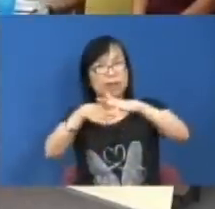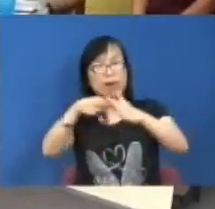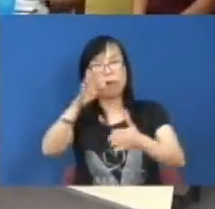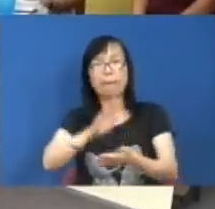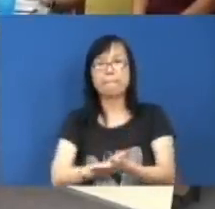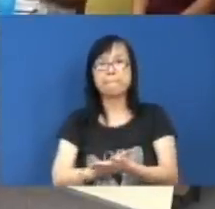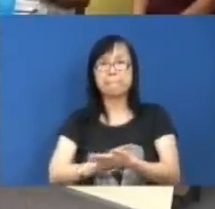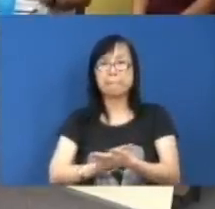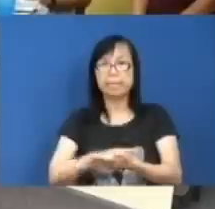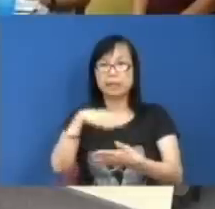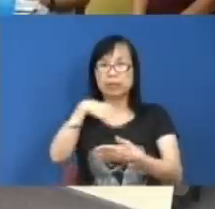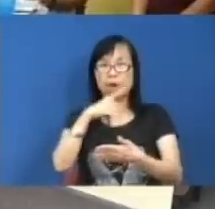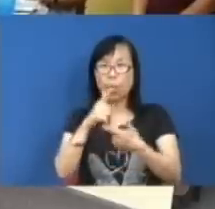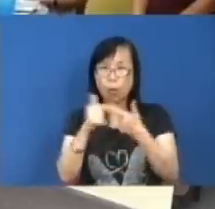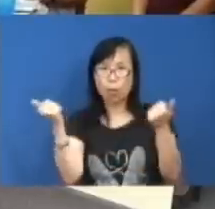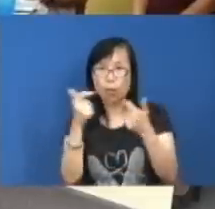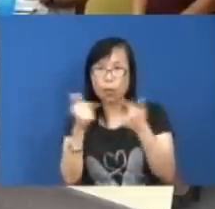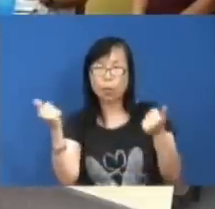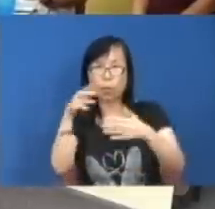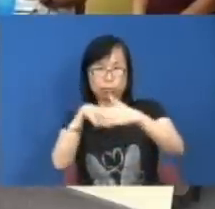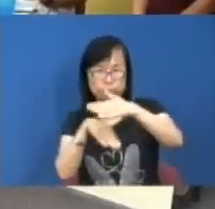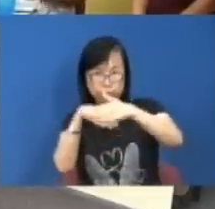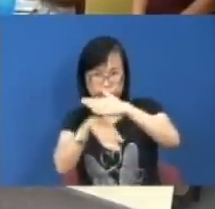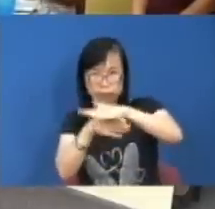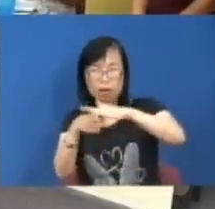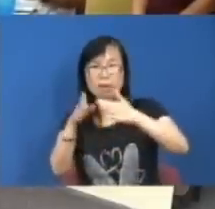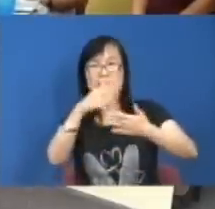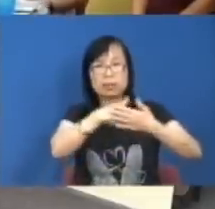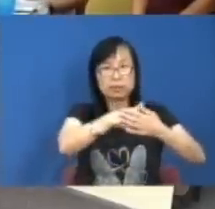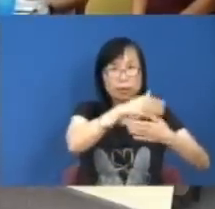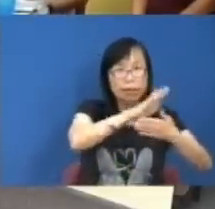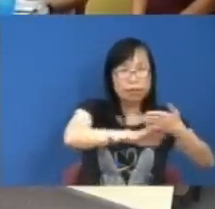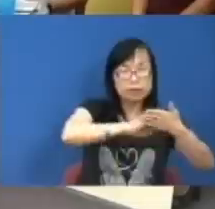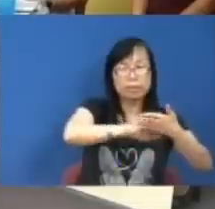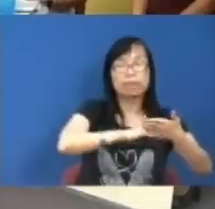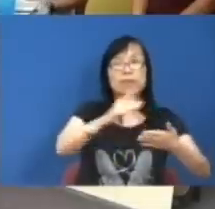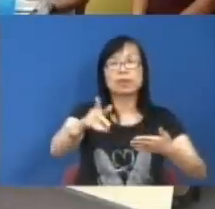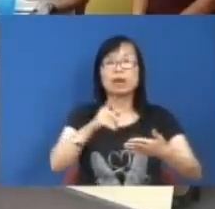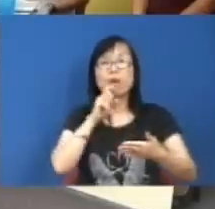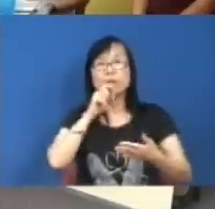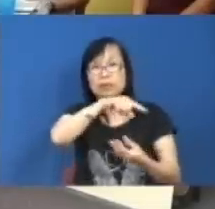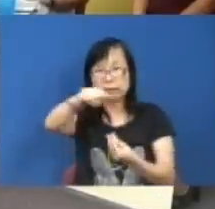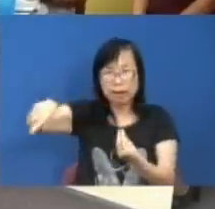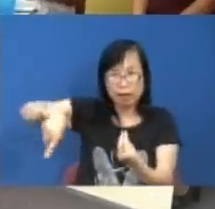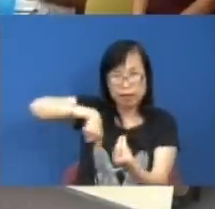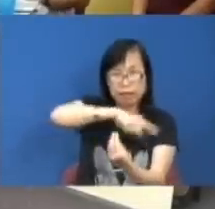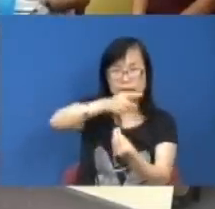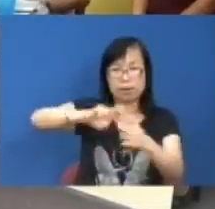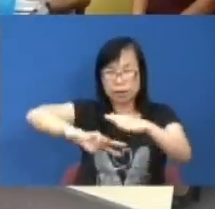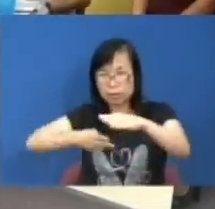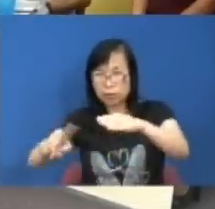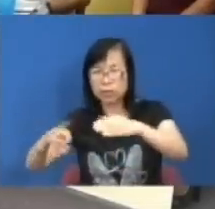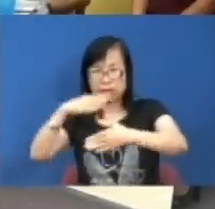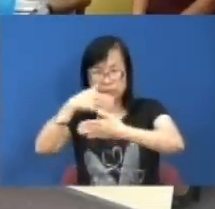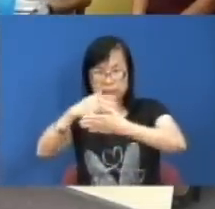丙烯酸啊，其實就好適合做喺室內嘅一啲牆身，咁例如可能喺成個大維修嘅項目裏面咧，室內嘅